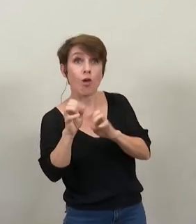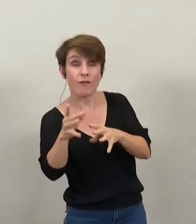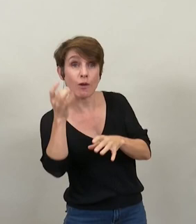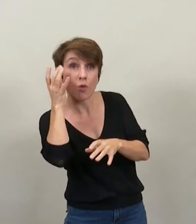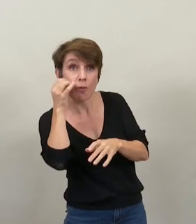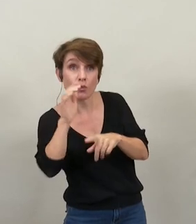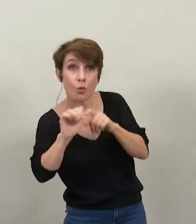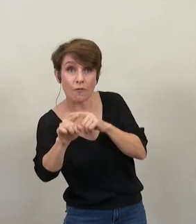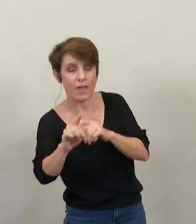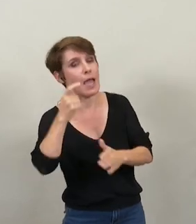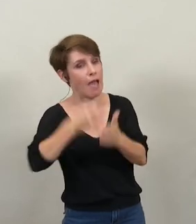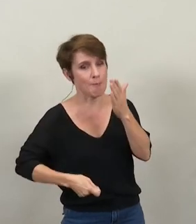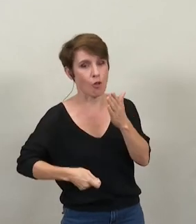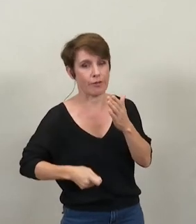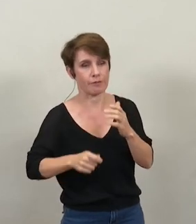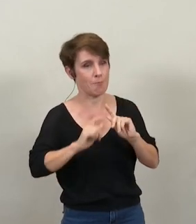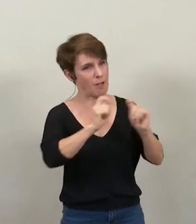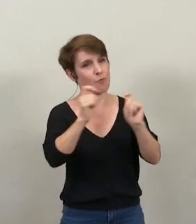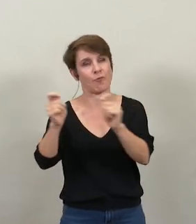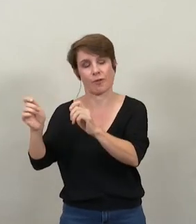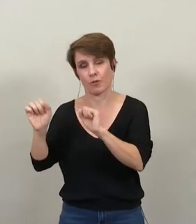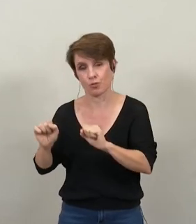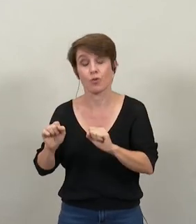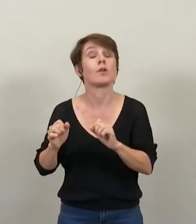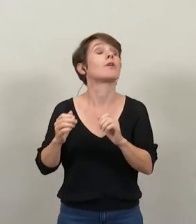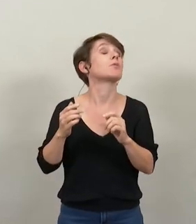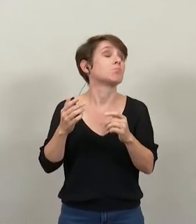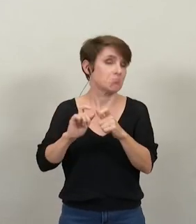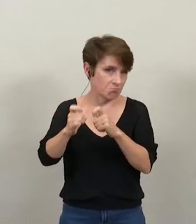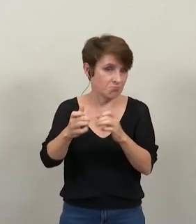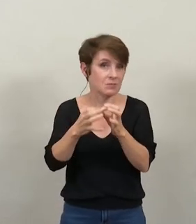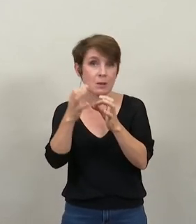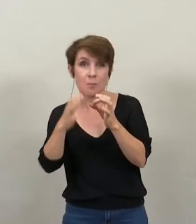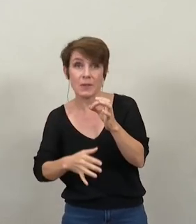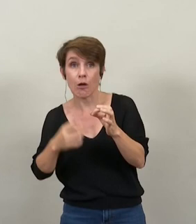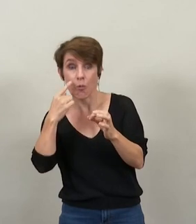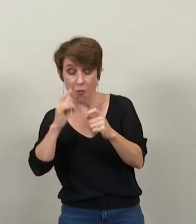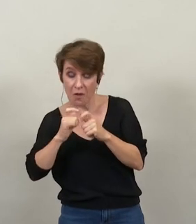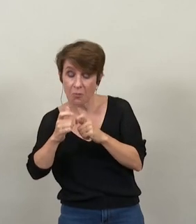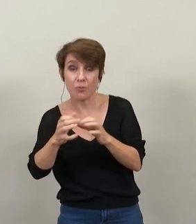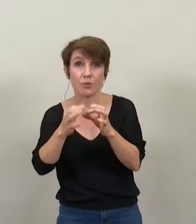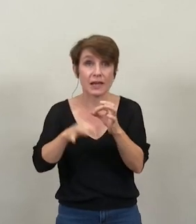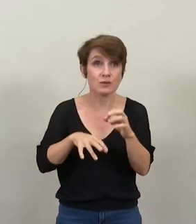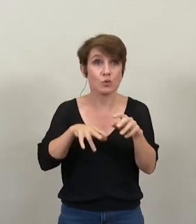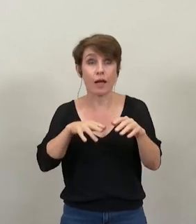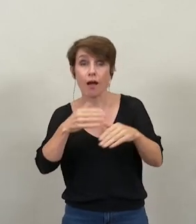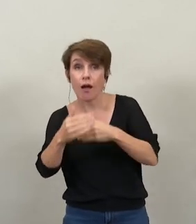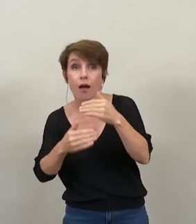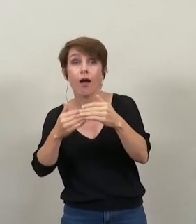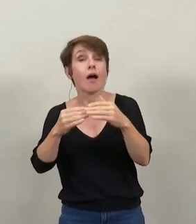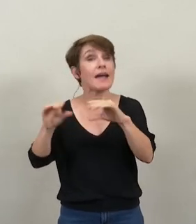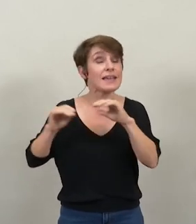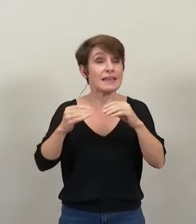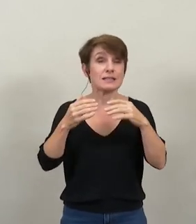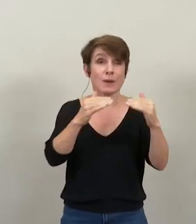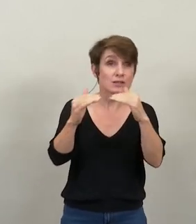faut un bilan devra être fait pour rendre compte de la mise en place de cette démarche pour un espace commun partagé